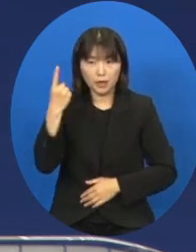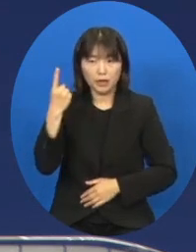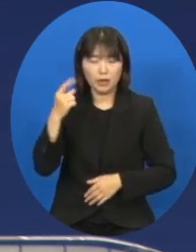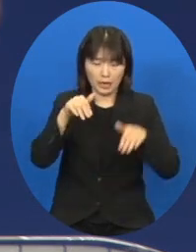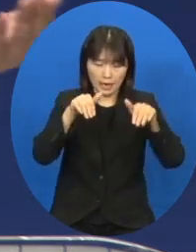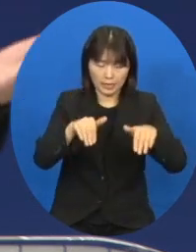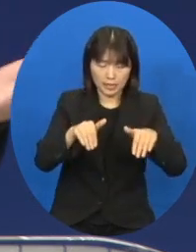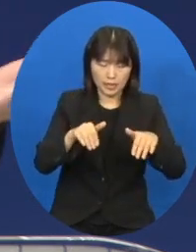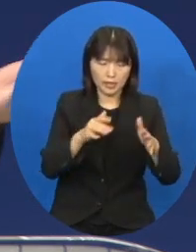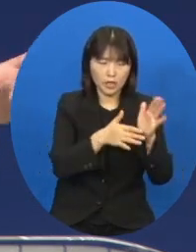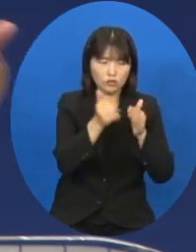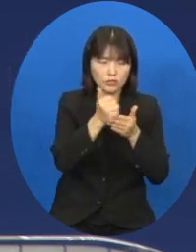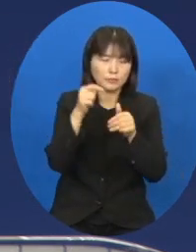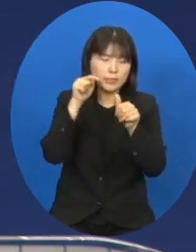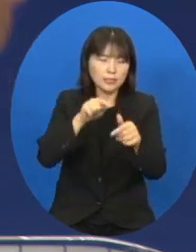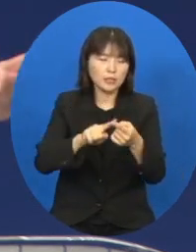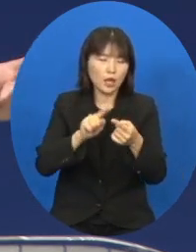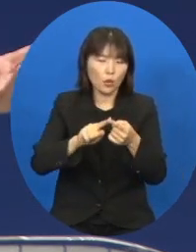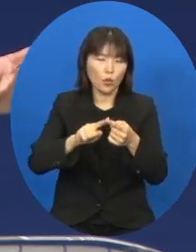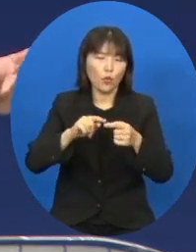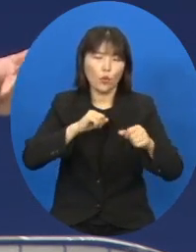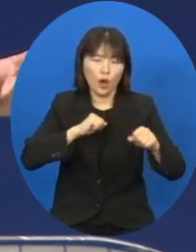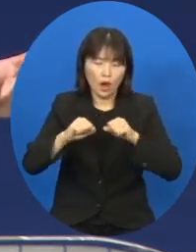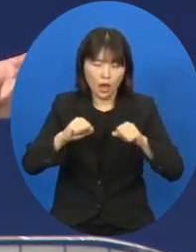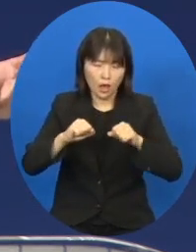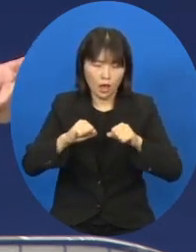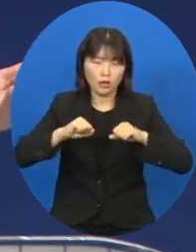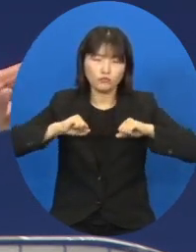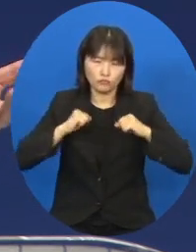예수님이 시키는 대로 하라고 지시했던 거예요.